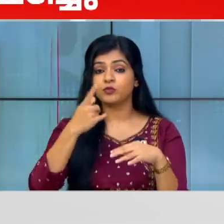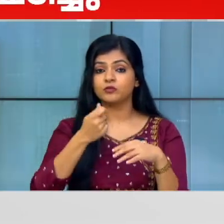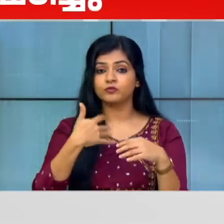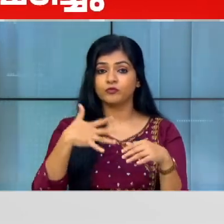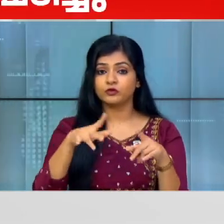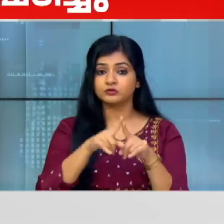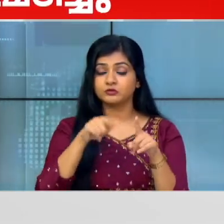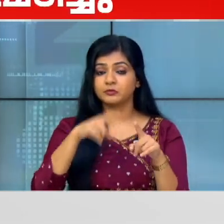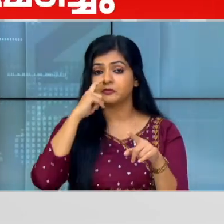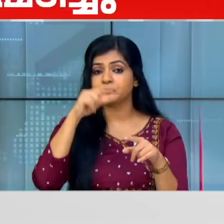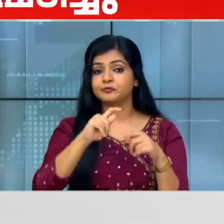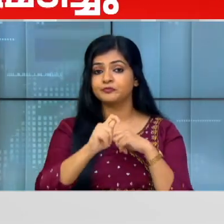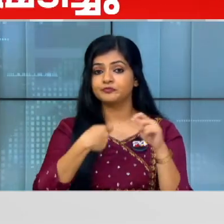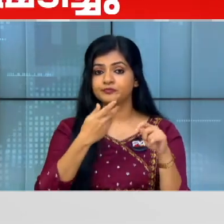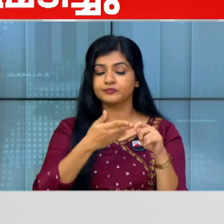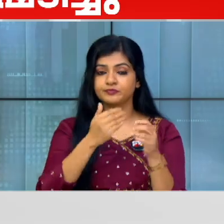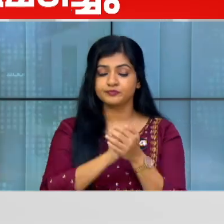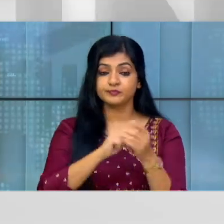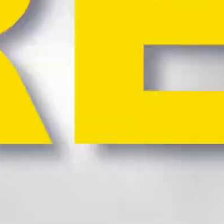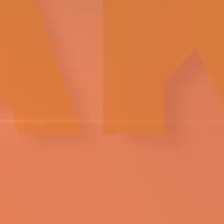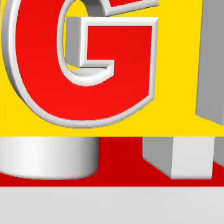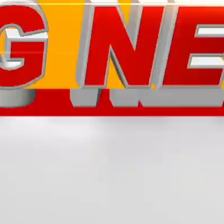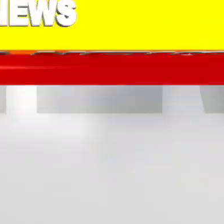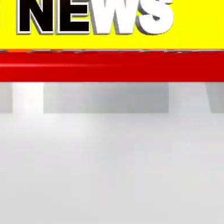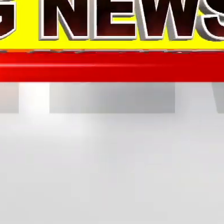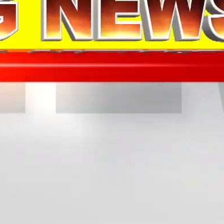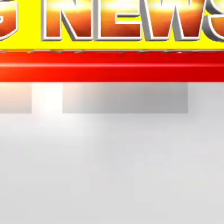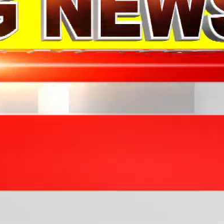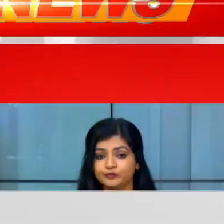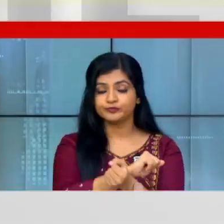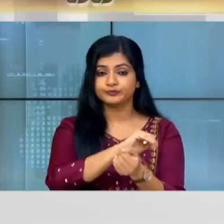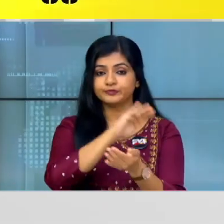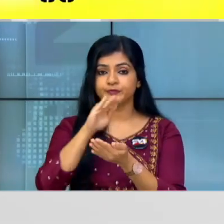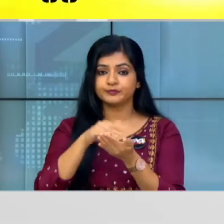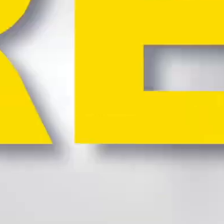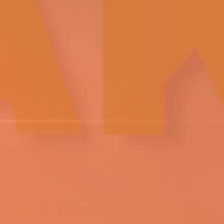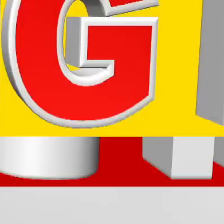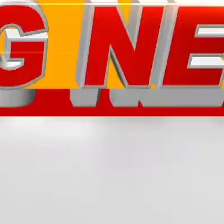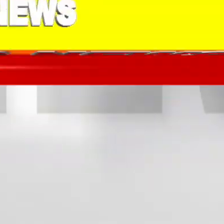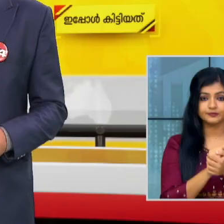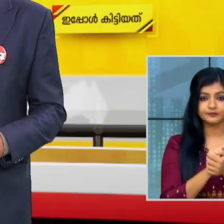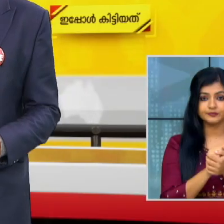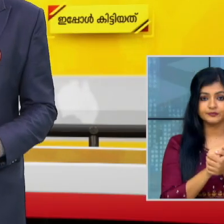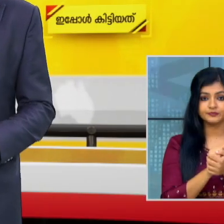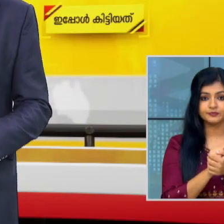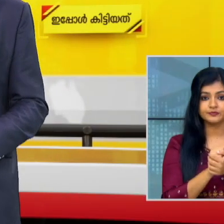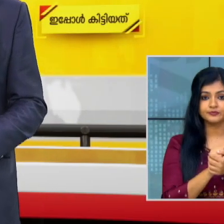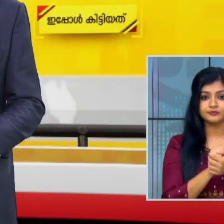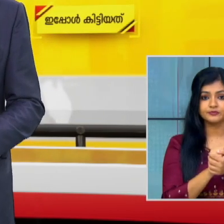മുദ്രകളാണ് ഇവർ കവർച്ച ചെയ്തത്. ഇപ്പോൾ ഇത് പെരുമ്പാവൂർ പോലീസ് കസ്റ്റഡിയിലെടുത്ത് ഇവരെ റിമാൻഡ് ചെയ്തിരിക്കുകയാണ്. ഉന്മേഷ്. YS അഭിനന്ദ് കൊച്ചിയിൽ നിന്ന്.